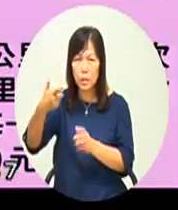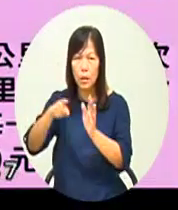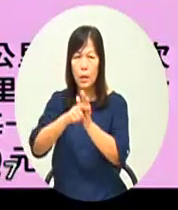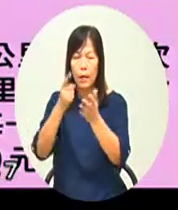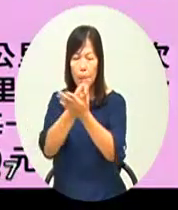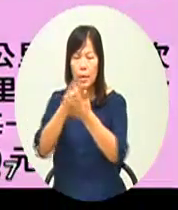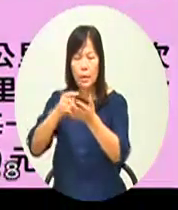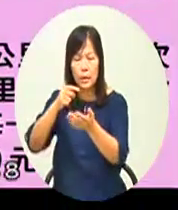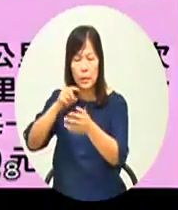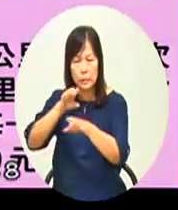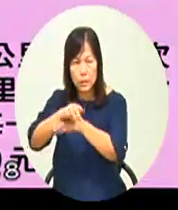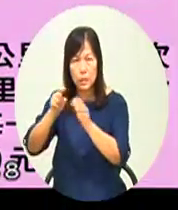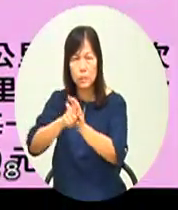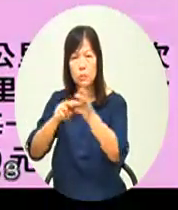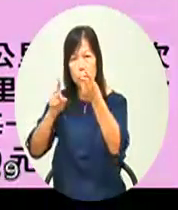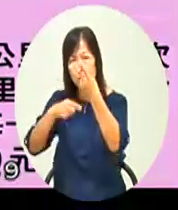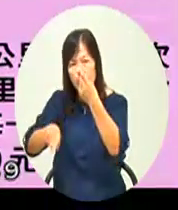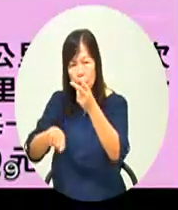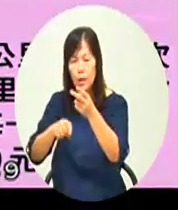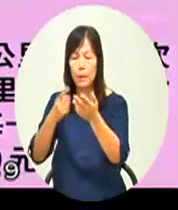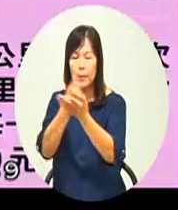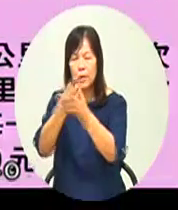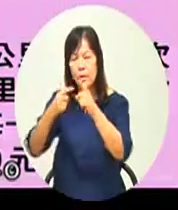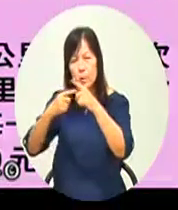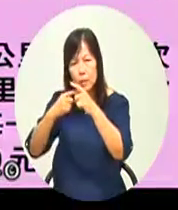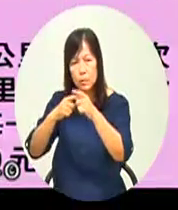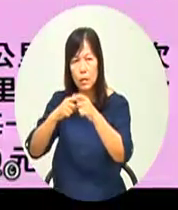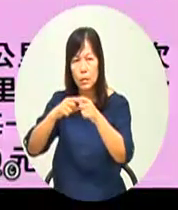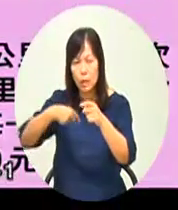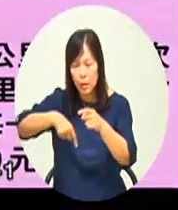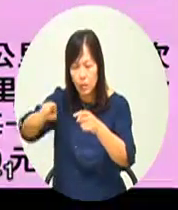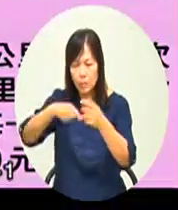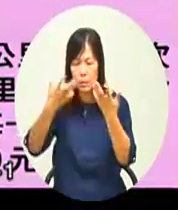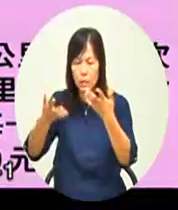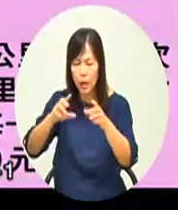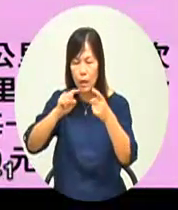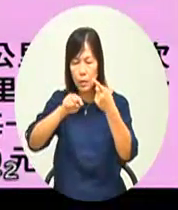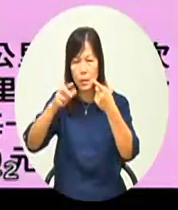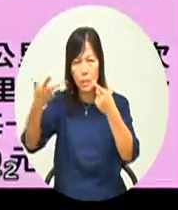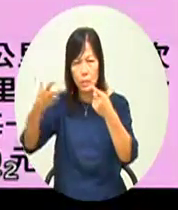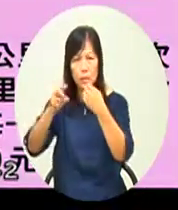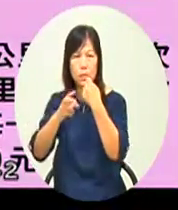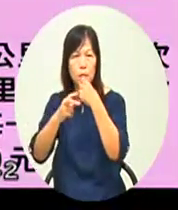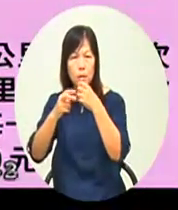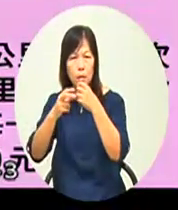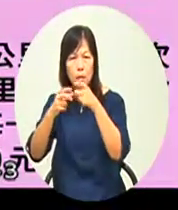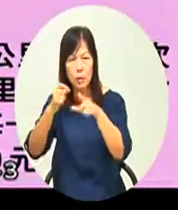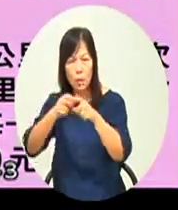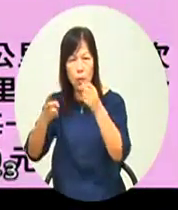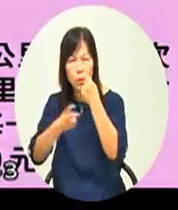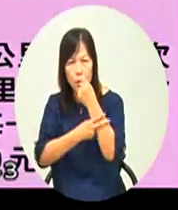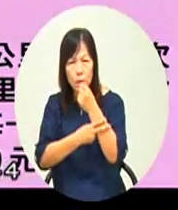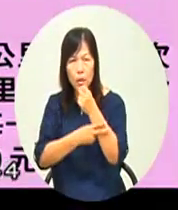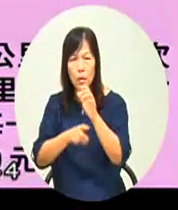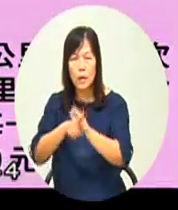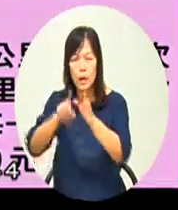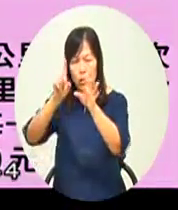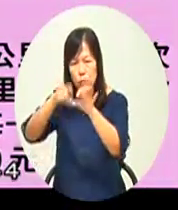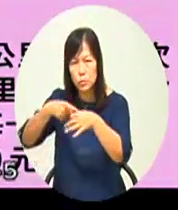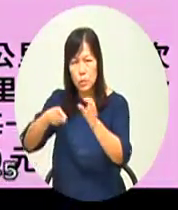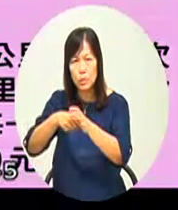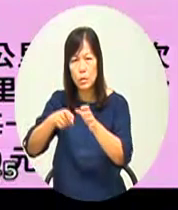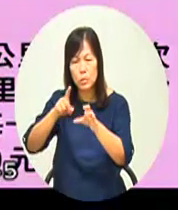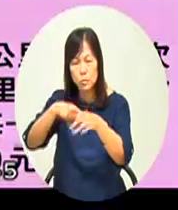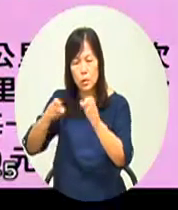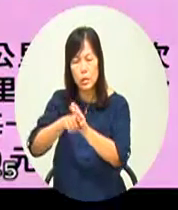是2人。那每一个旅客平均里程1.7公里，那客运收入哦